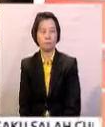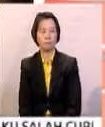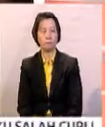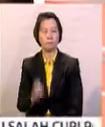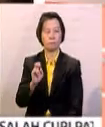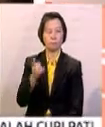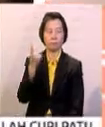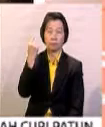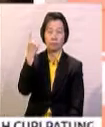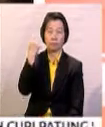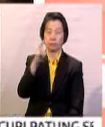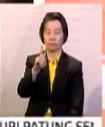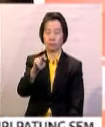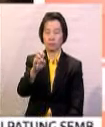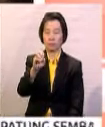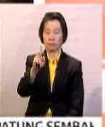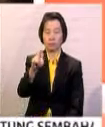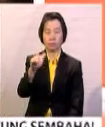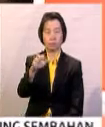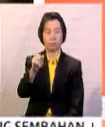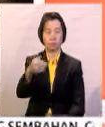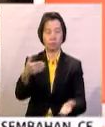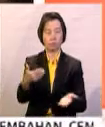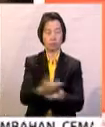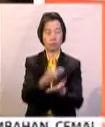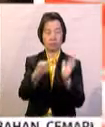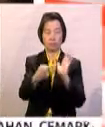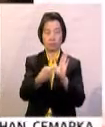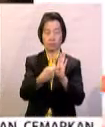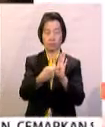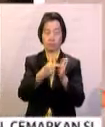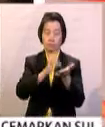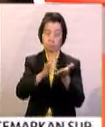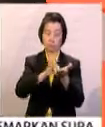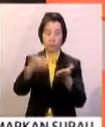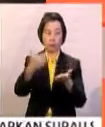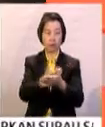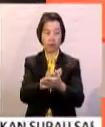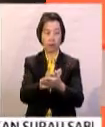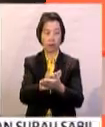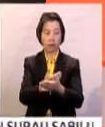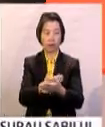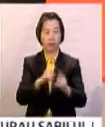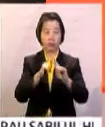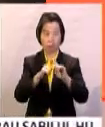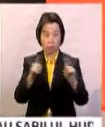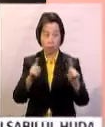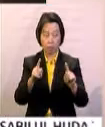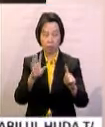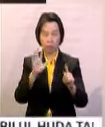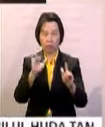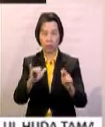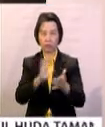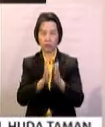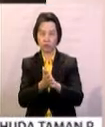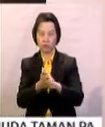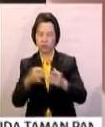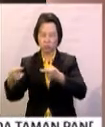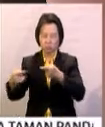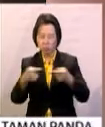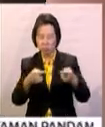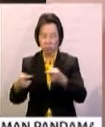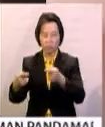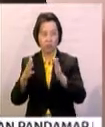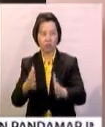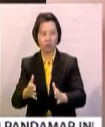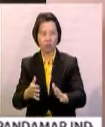Baik, baru-baru ini Nokia memperkenal model terbaru telefon pintarnya, Nokia 9 PureView. Namun, apa yang menjadi perdebatan